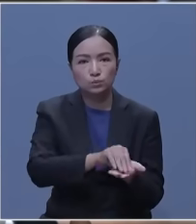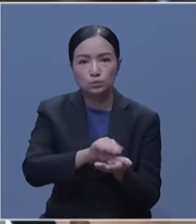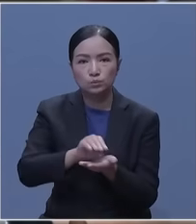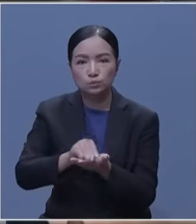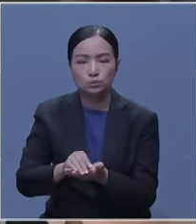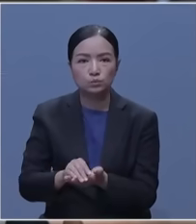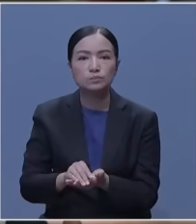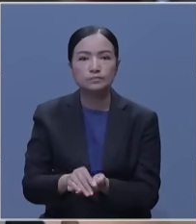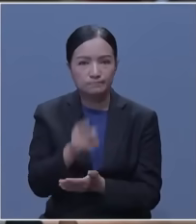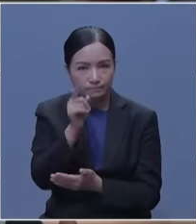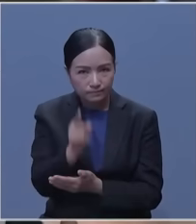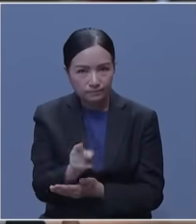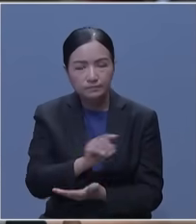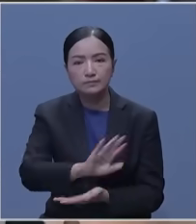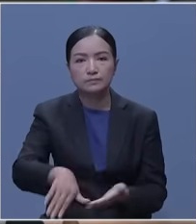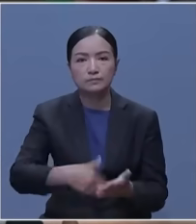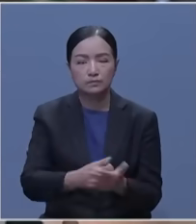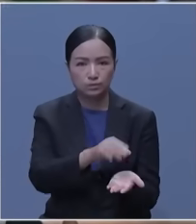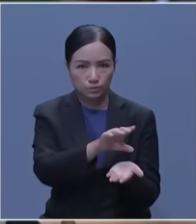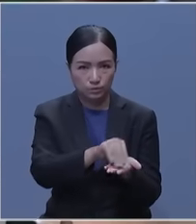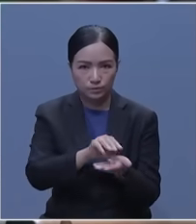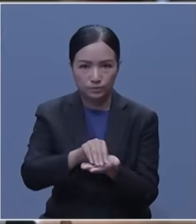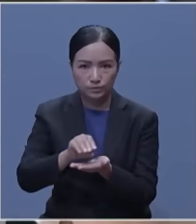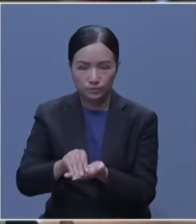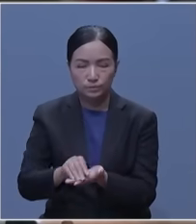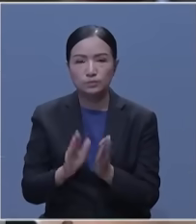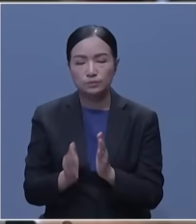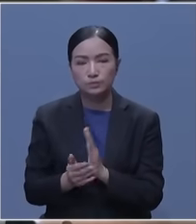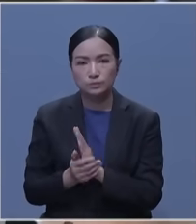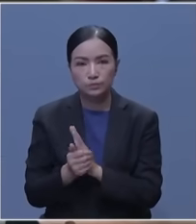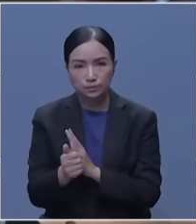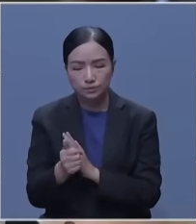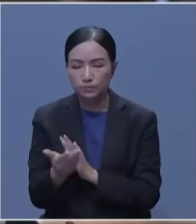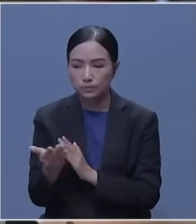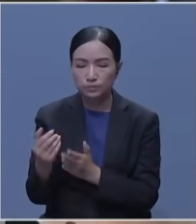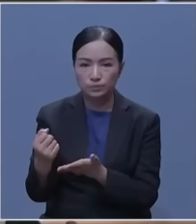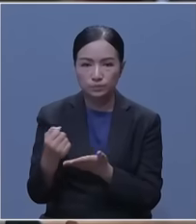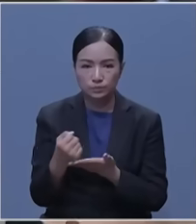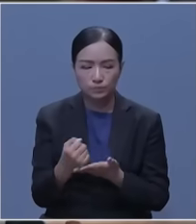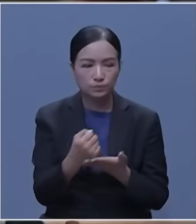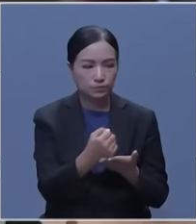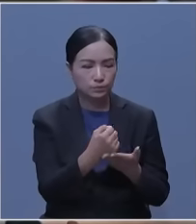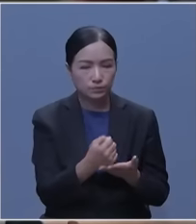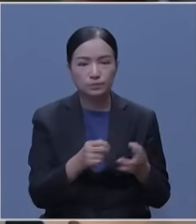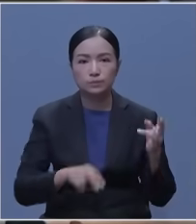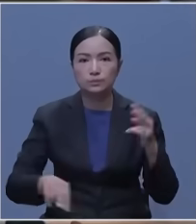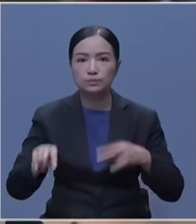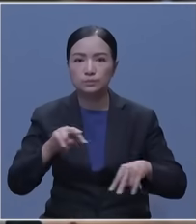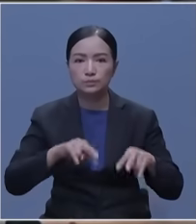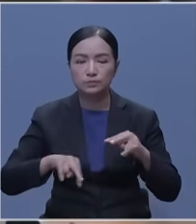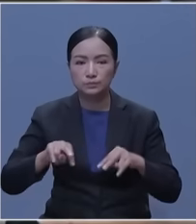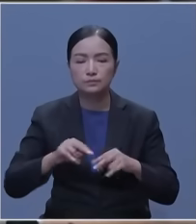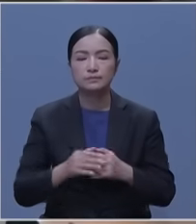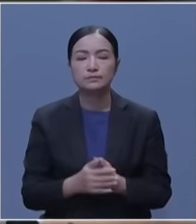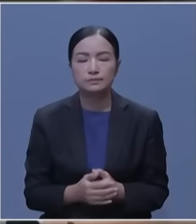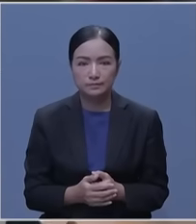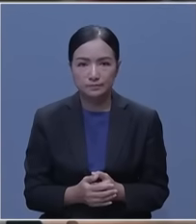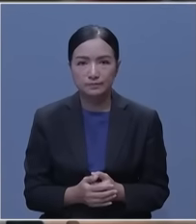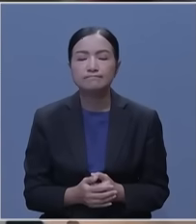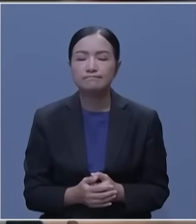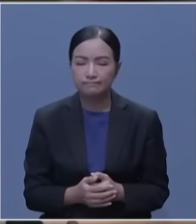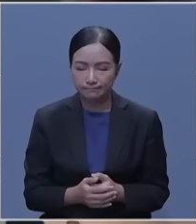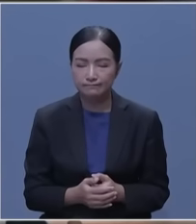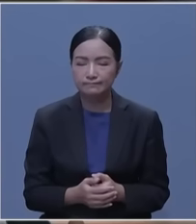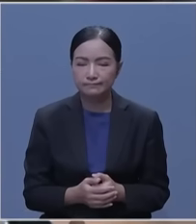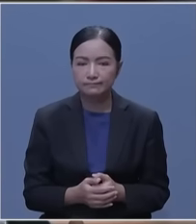ายามรวบรวมข้อที่จริงทั้งหมดพยายามให้ผู้เชี่ยวชาญนะครับในทุกส่วนนะครับได้ตรวจสอบนะครับแล้วก็แน่น